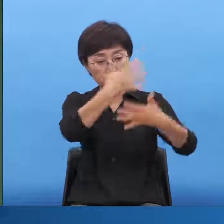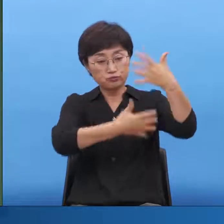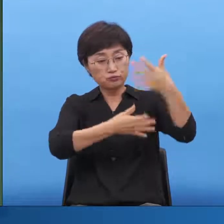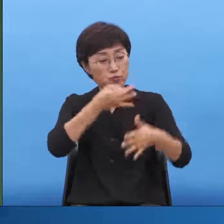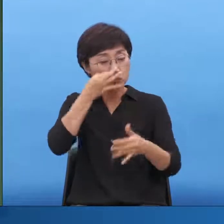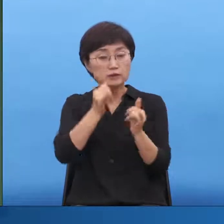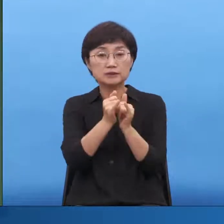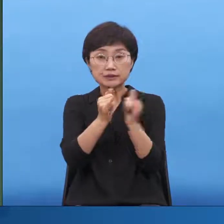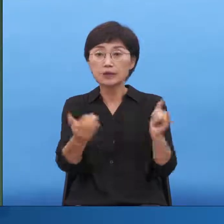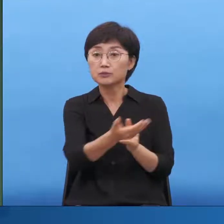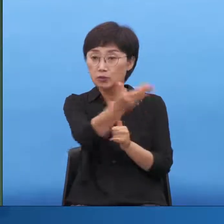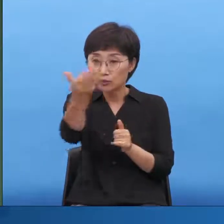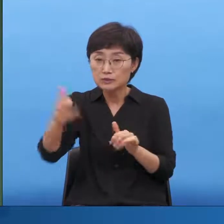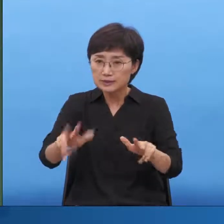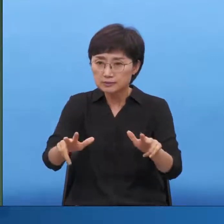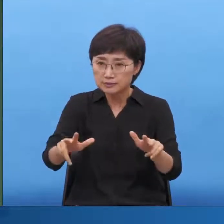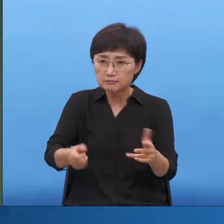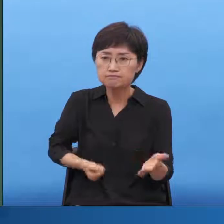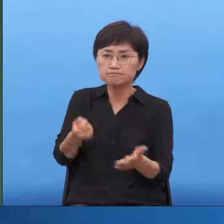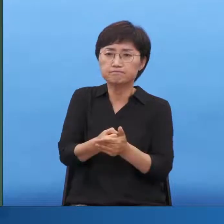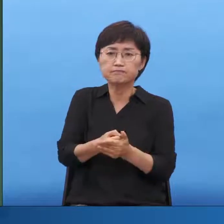시작하세요.